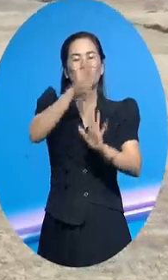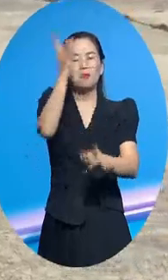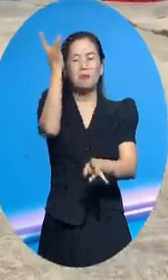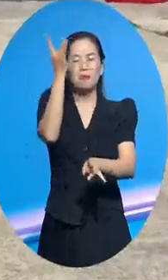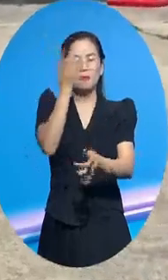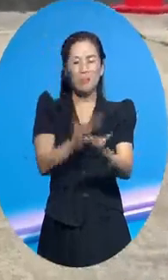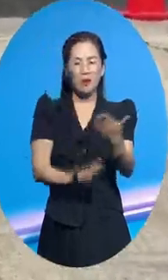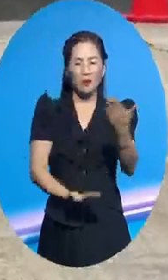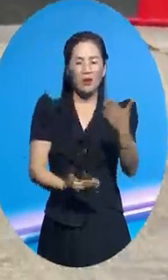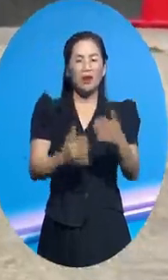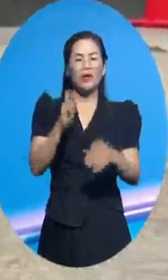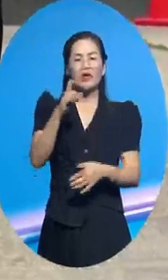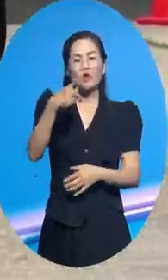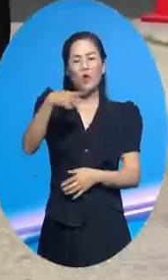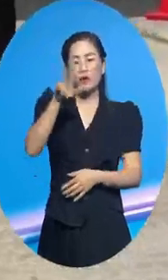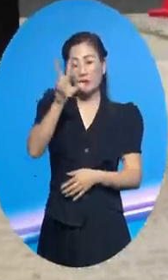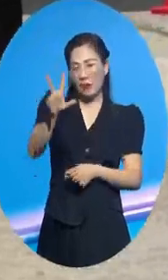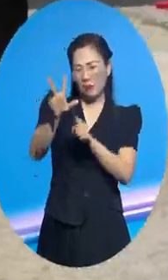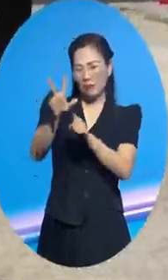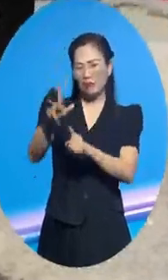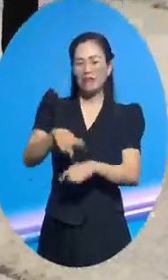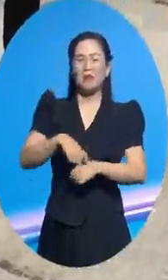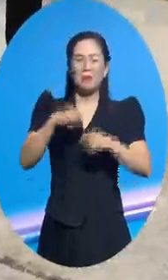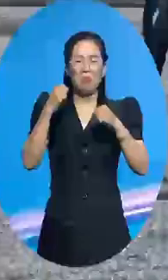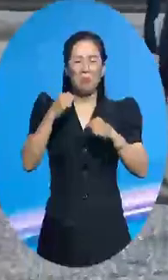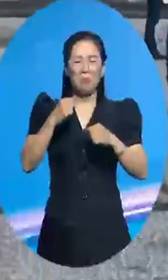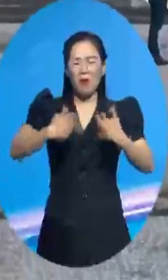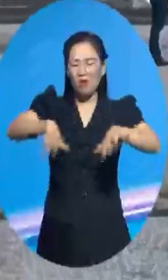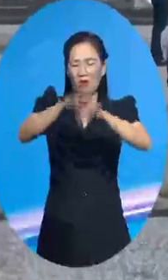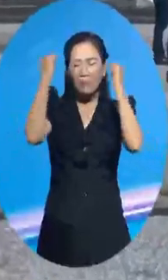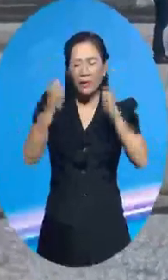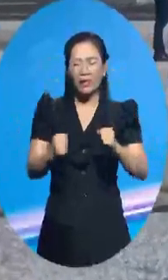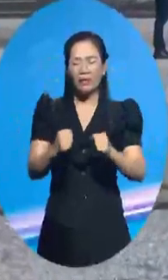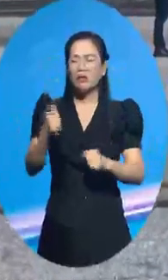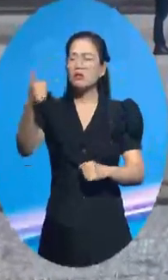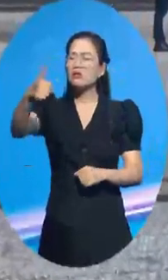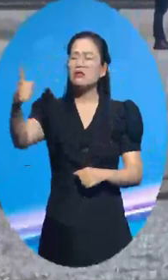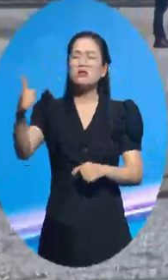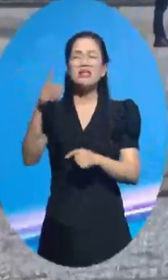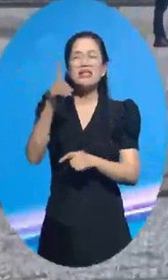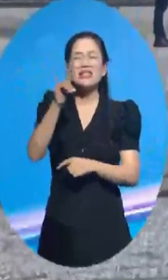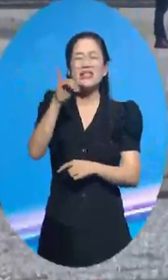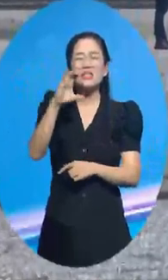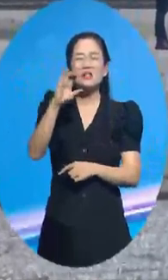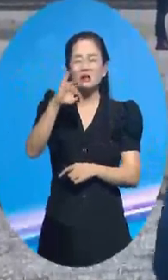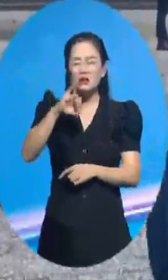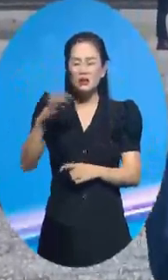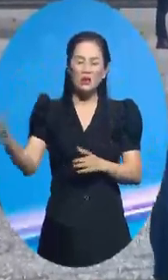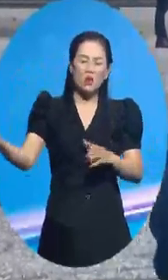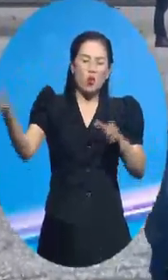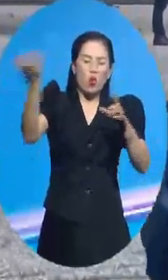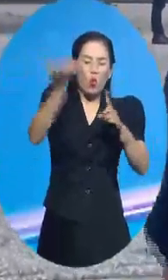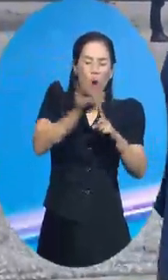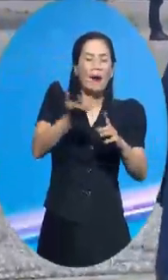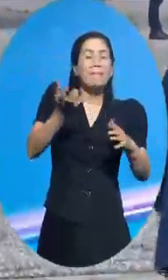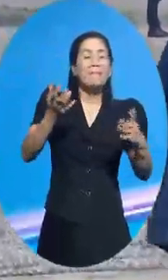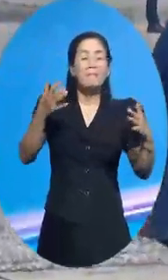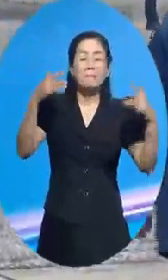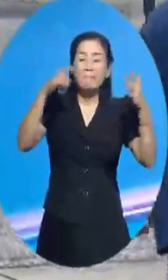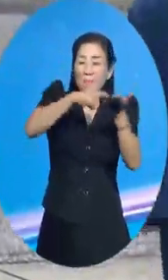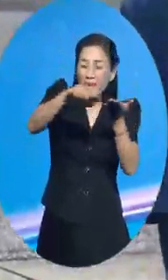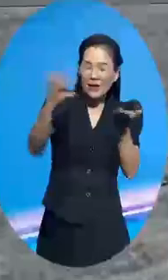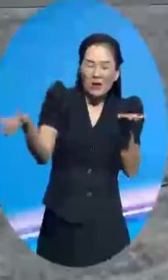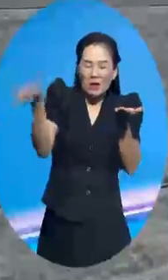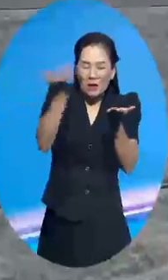tên Điều khoản 8, nghiêm ngặt hơn. Theo đó, người di cư sẽ được coi là không đủ điều kiện xin tị nạn nếu như họ đi qua một quốc